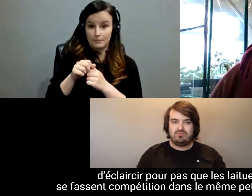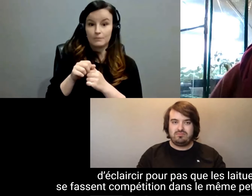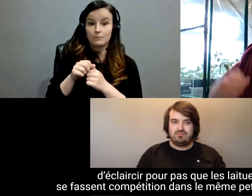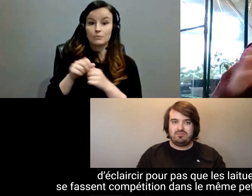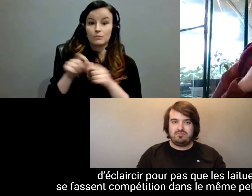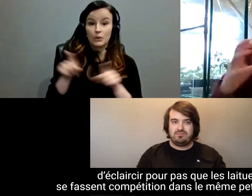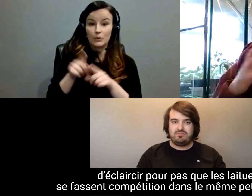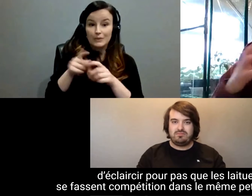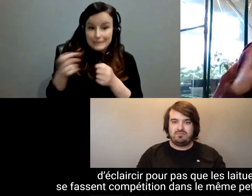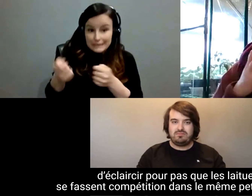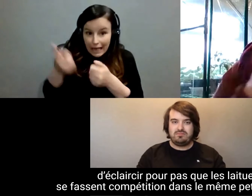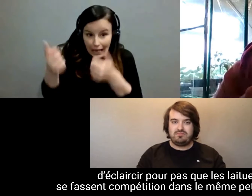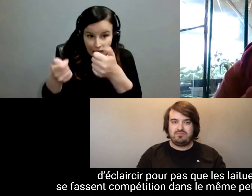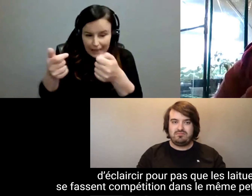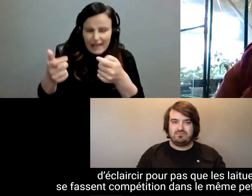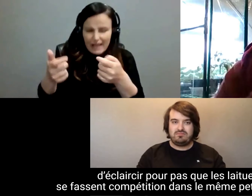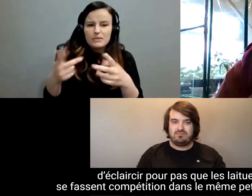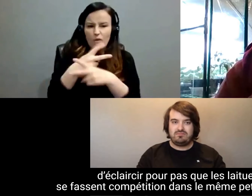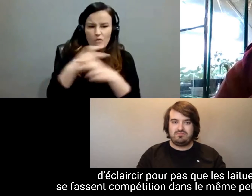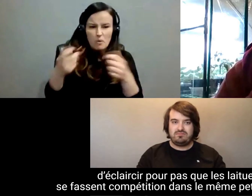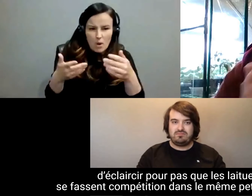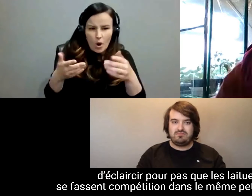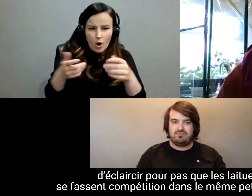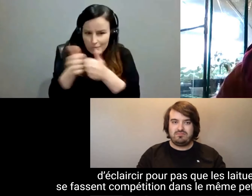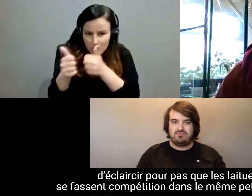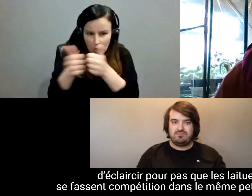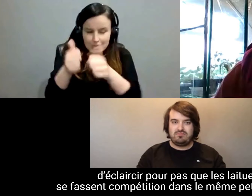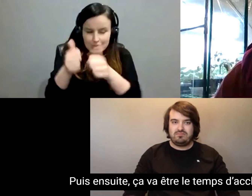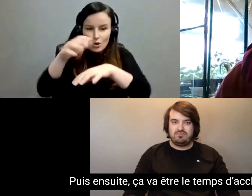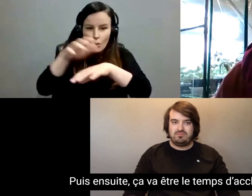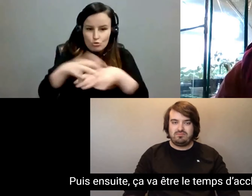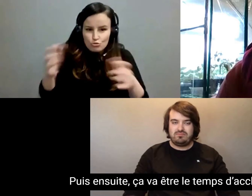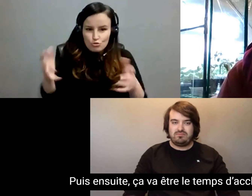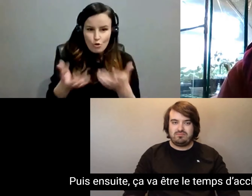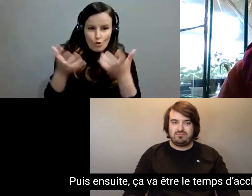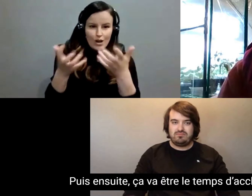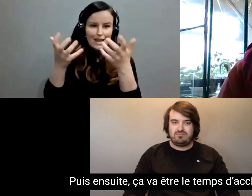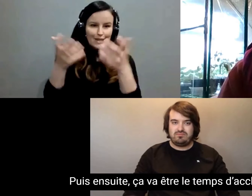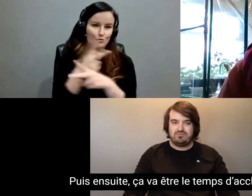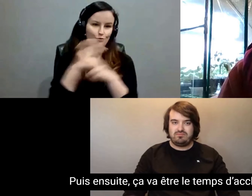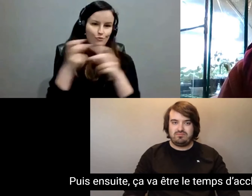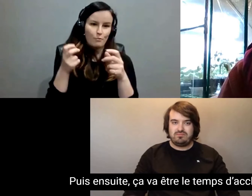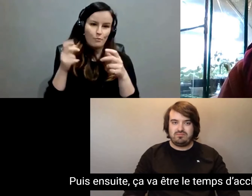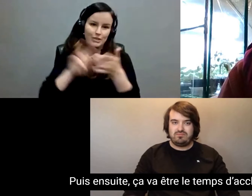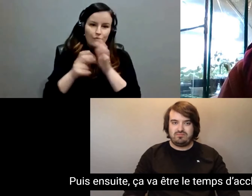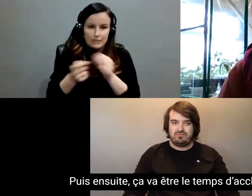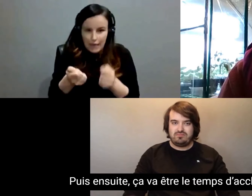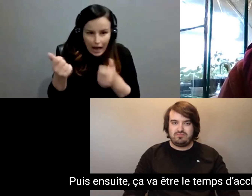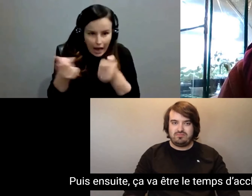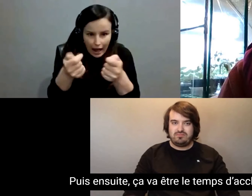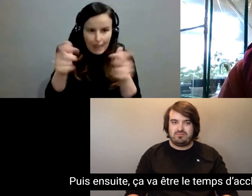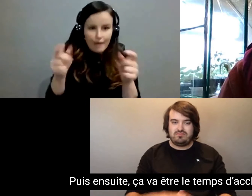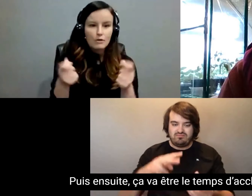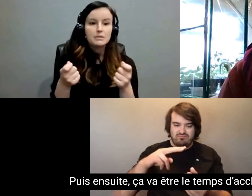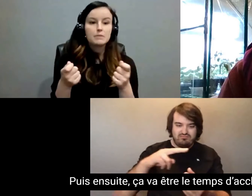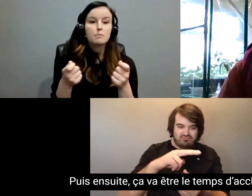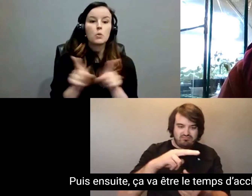éclaircir pour pas que les laitues se fassent compétition dans le même petit espace. Puis ensuite,